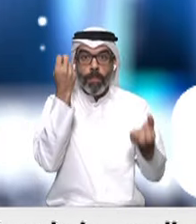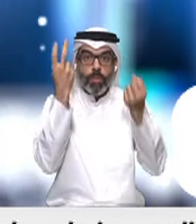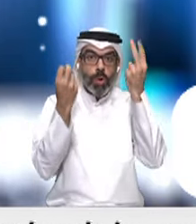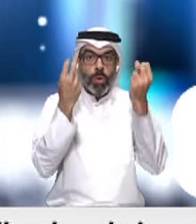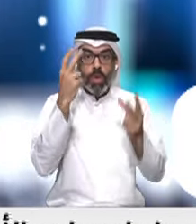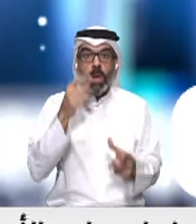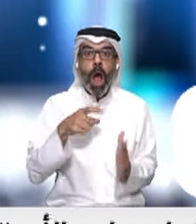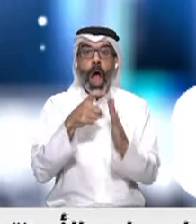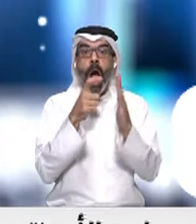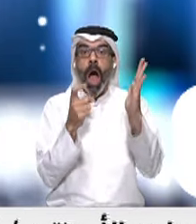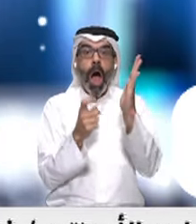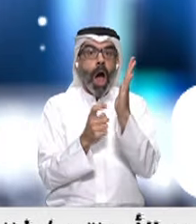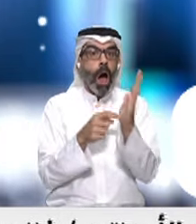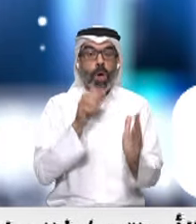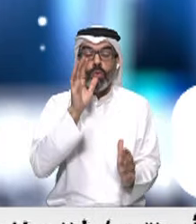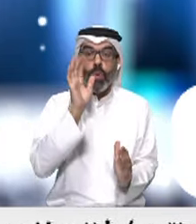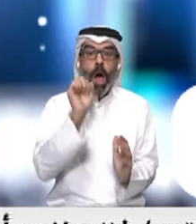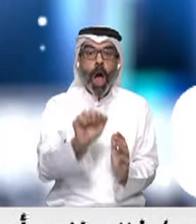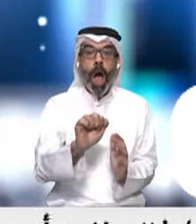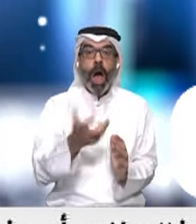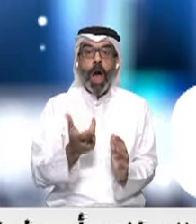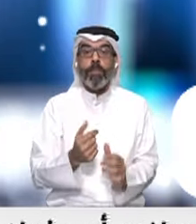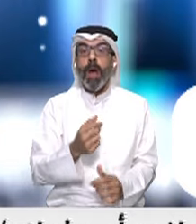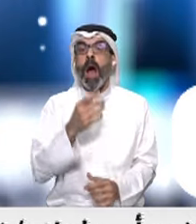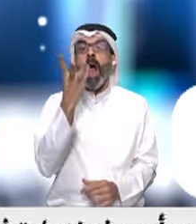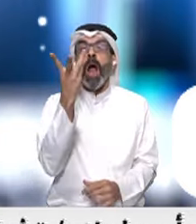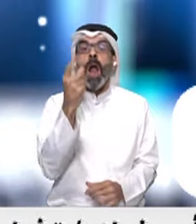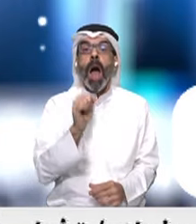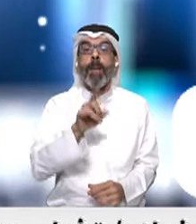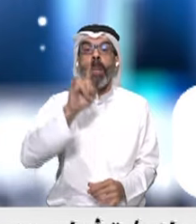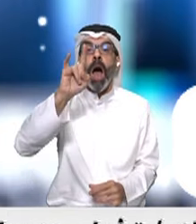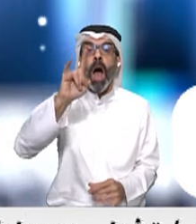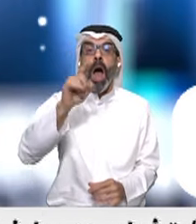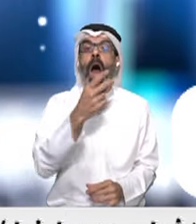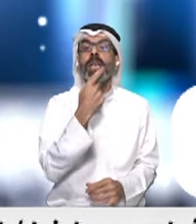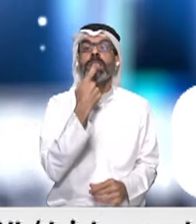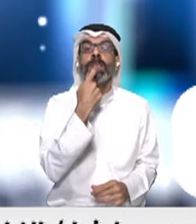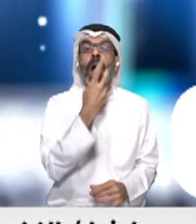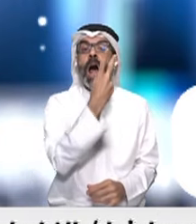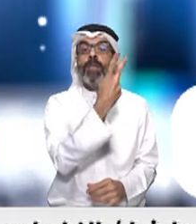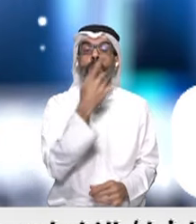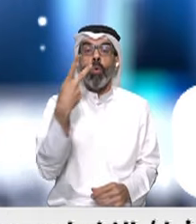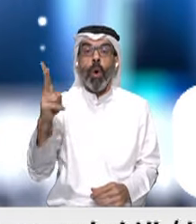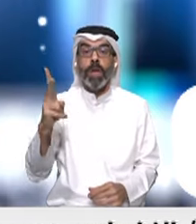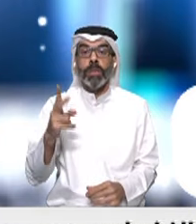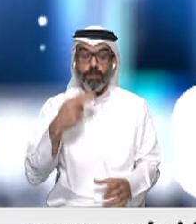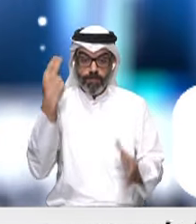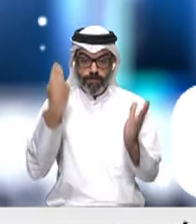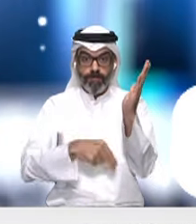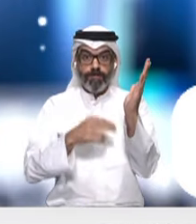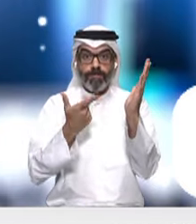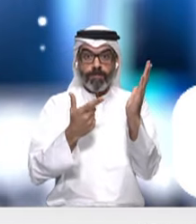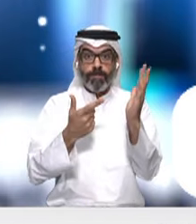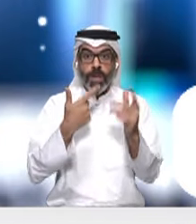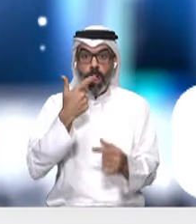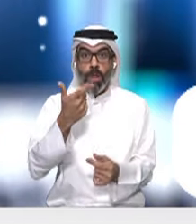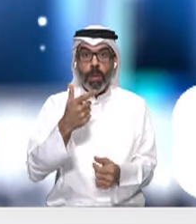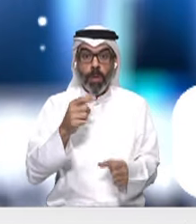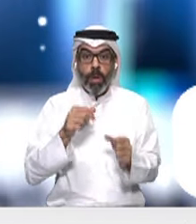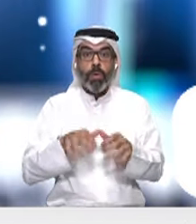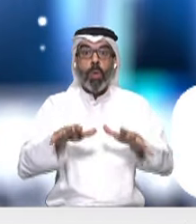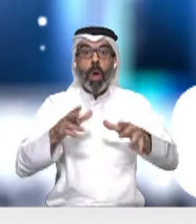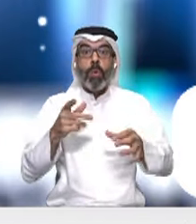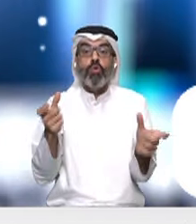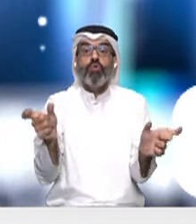بقانون بتعديل بعض احكام القانون رقم 10 لسنه 2020 بشان التوثيق الذي اجاز تعديل عمليه التوثيق